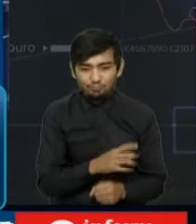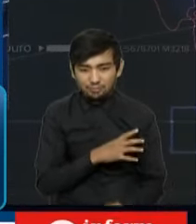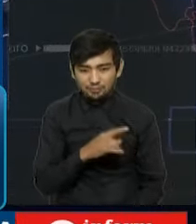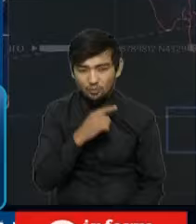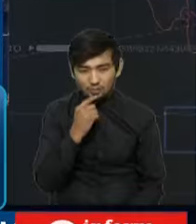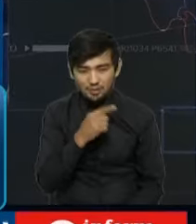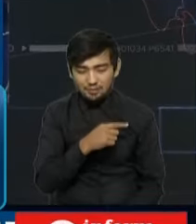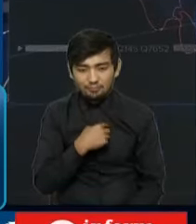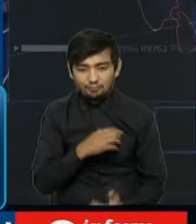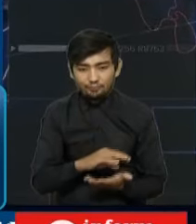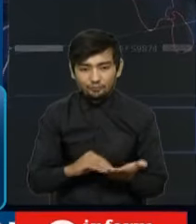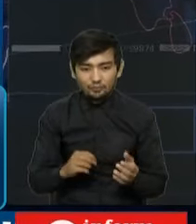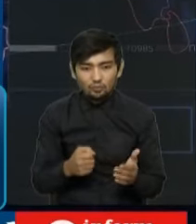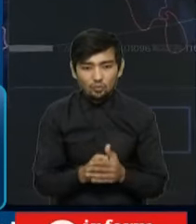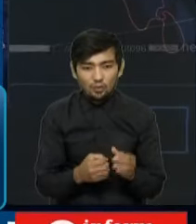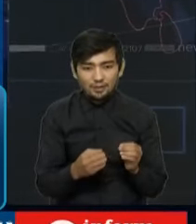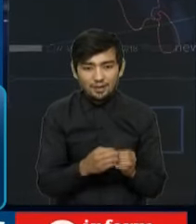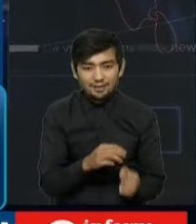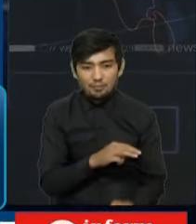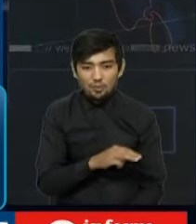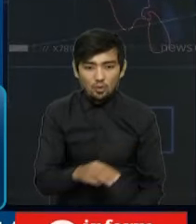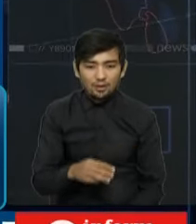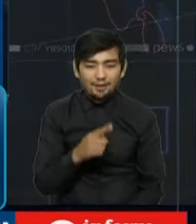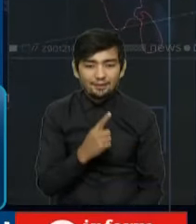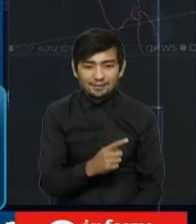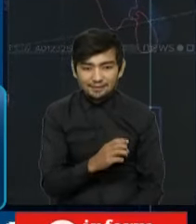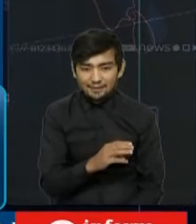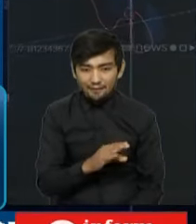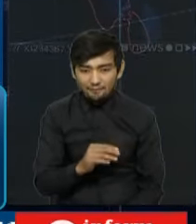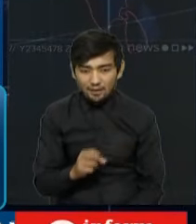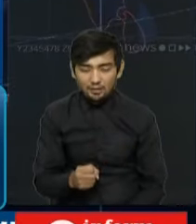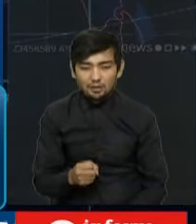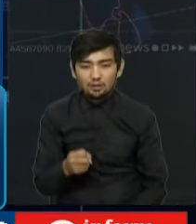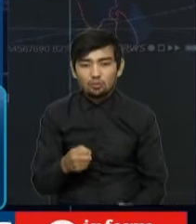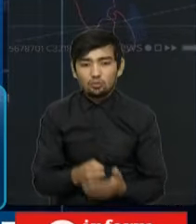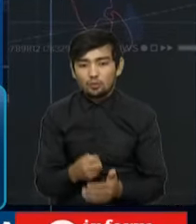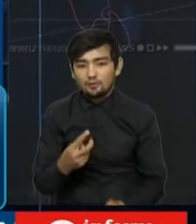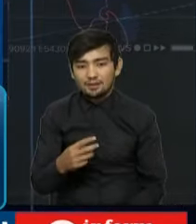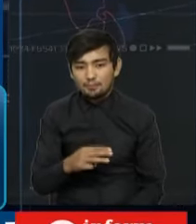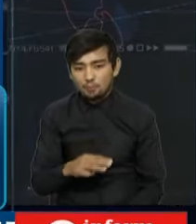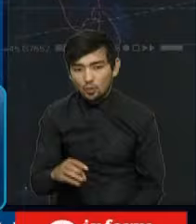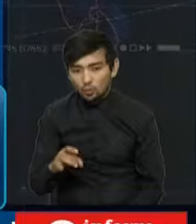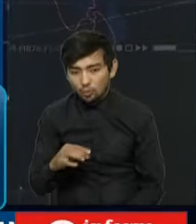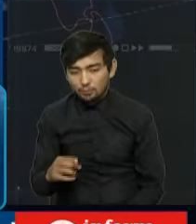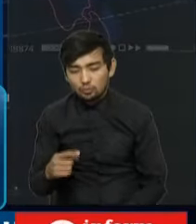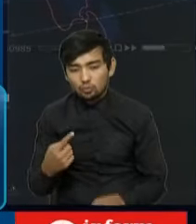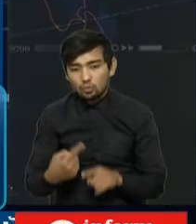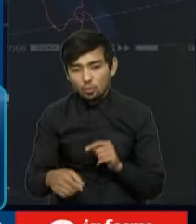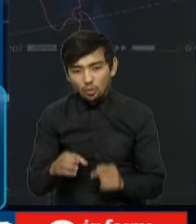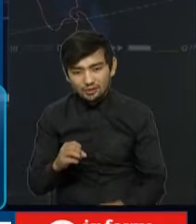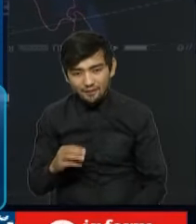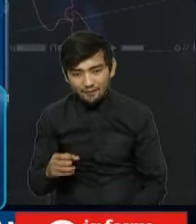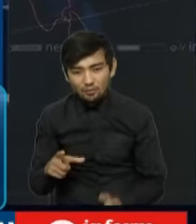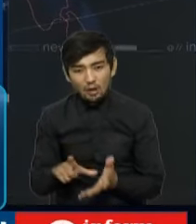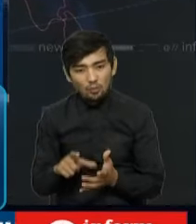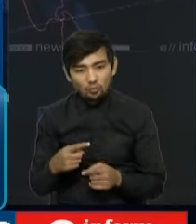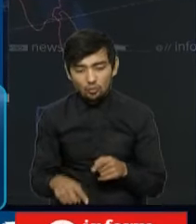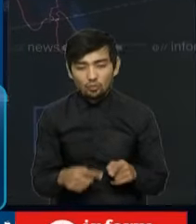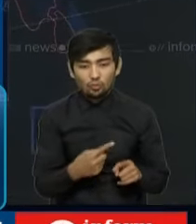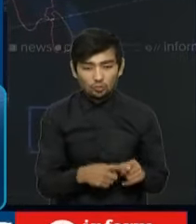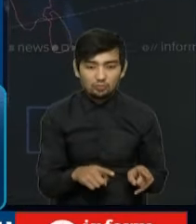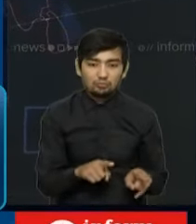До 10 миллионов одна ставка, до 20 миллионов рублей другая ставка. Но она будет